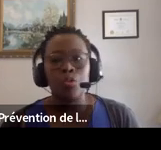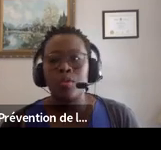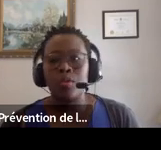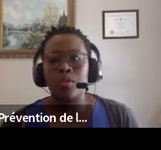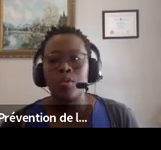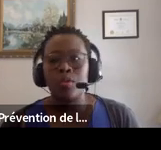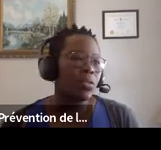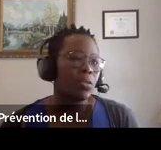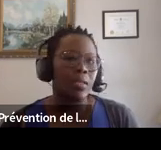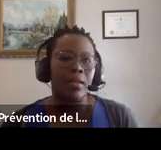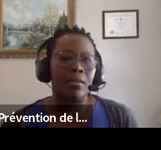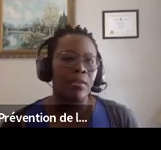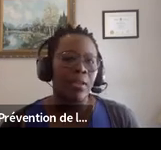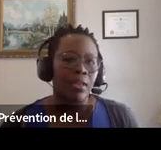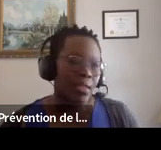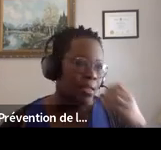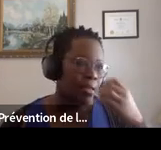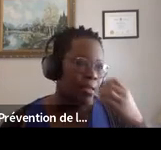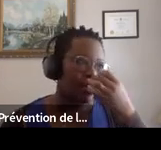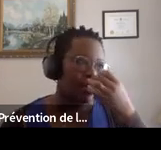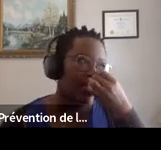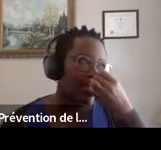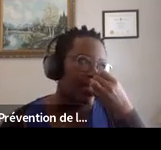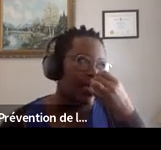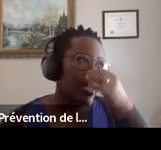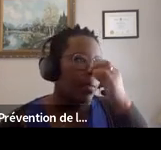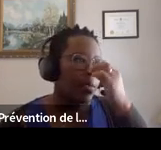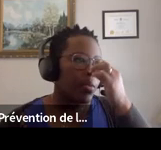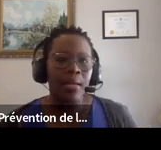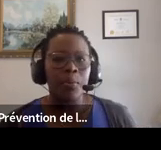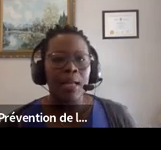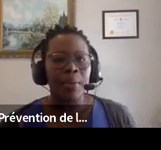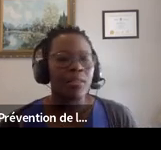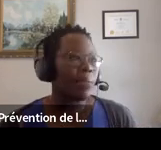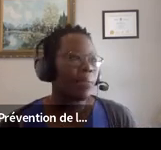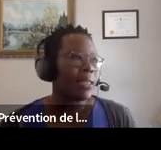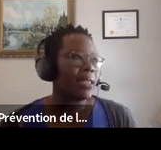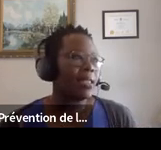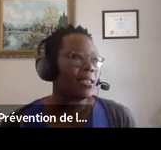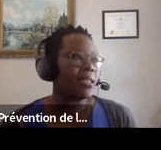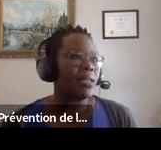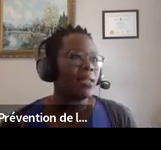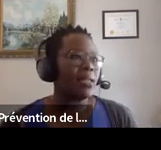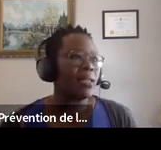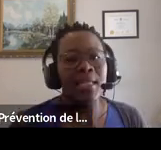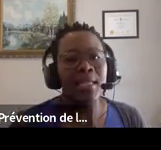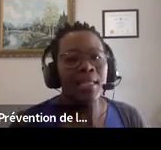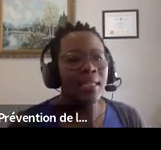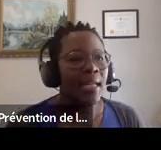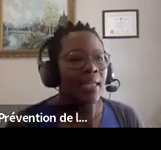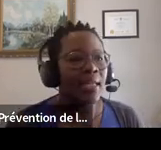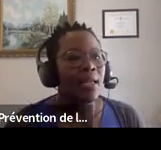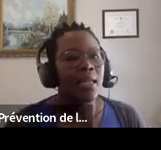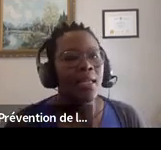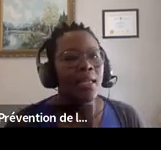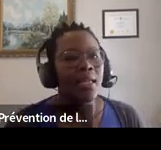toujours, si vous avez des questions, les conférenciers sont là. Et aussi, comme on sait, pour la prévention de la maltraitance, il y a toujours la ligne